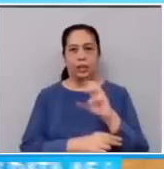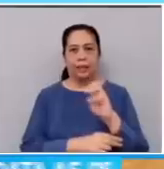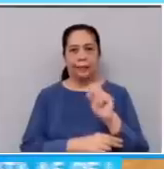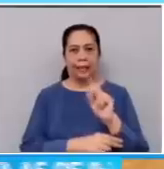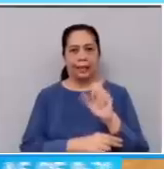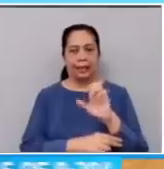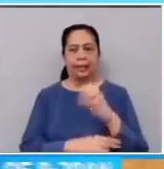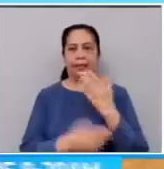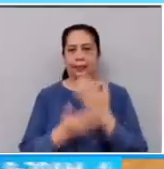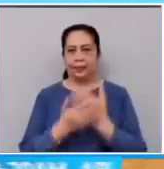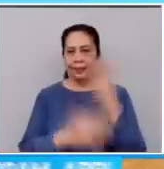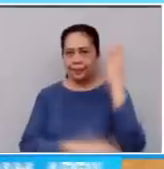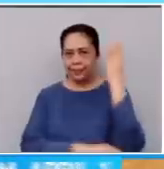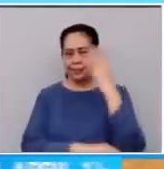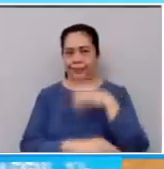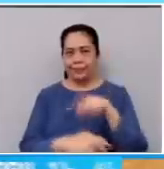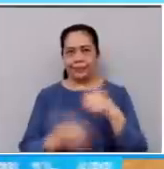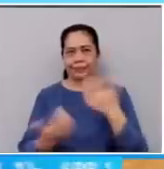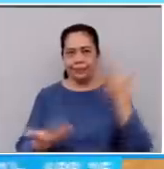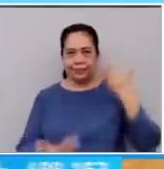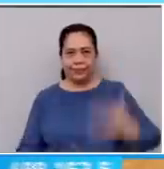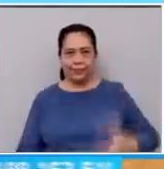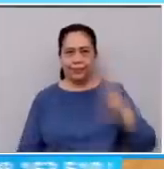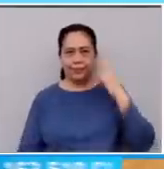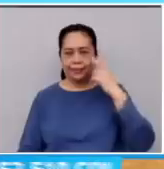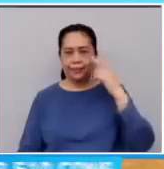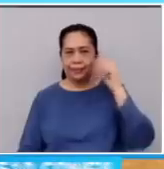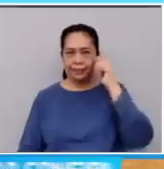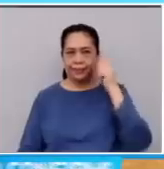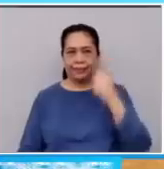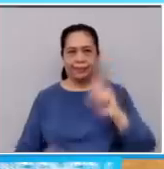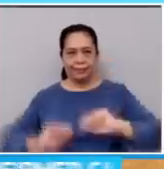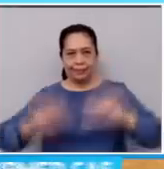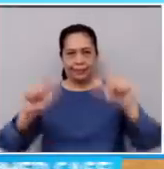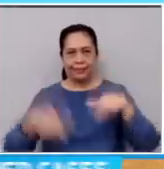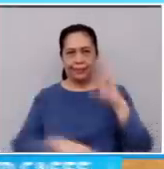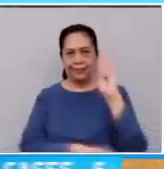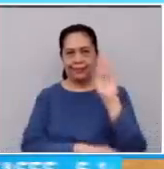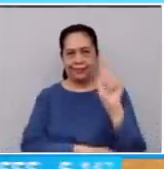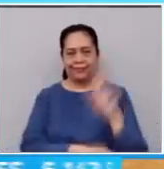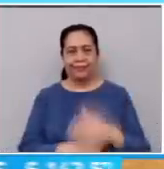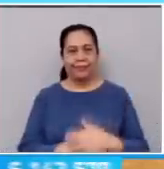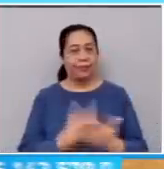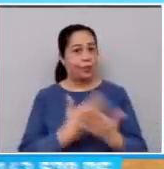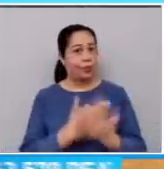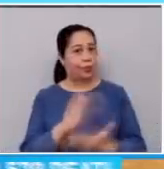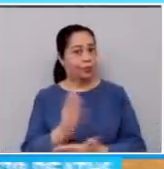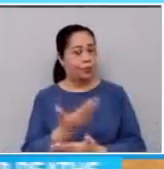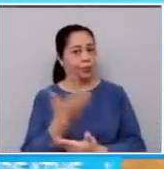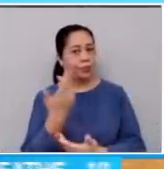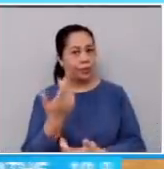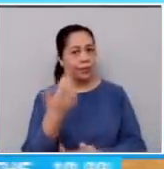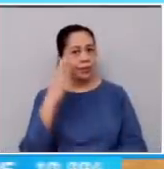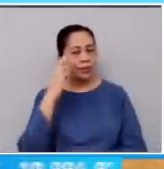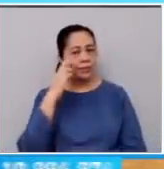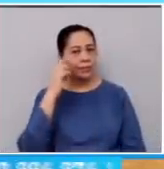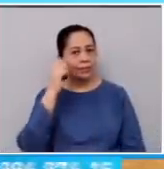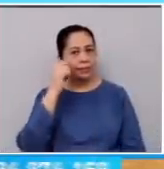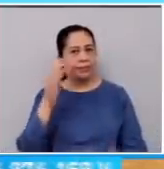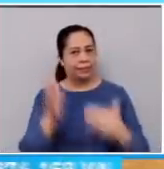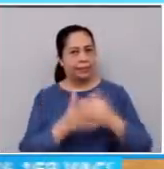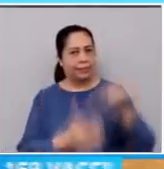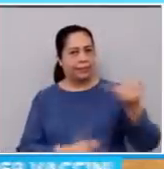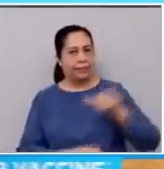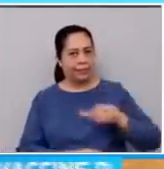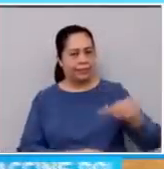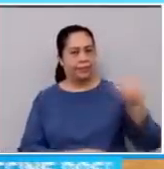Clemente. Si Rafi Tima po ito at live po kayo sa Balitang Hali. Magandang umaga, Rafi, sa muling pag-anyaya at sa magandang umaga sa